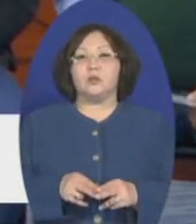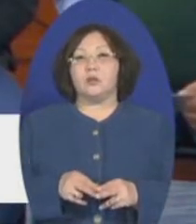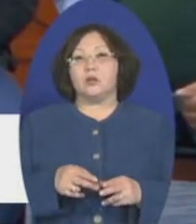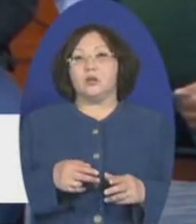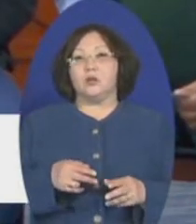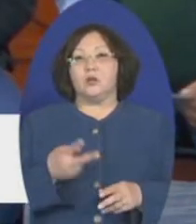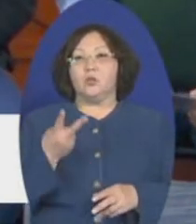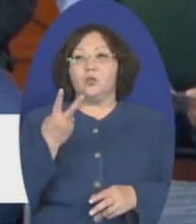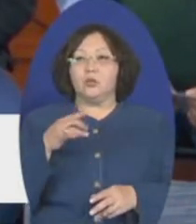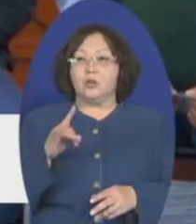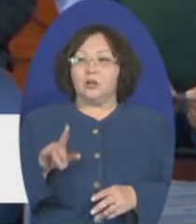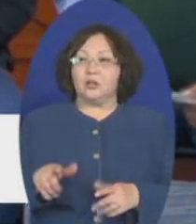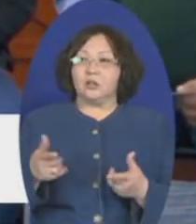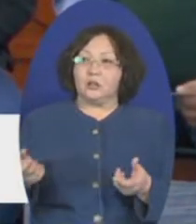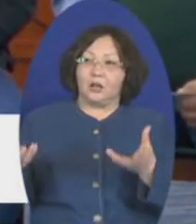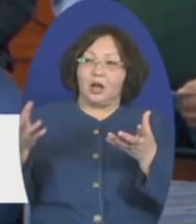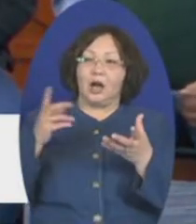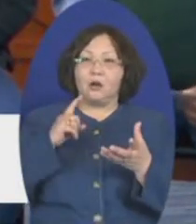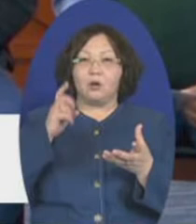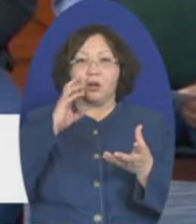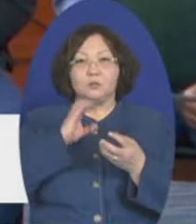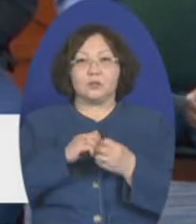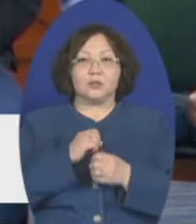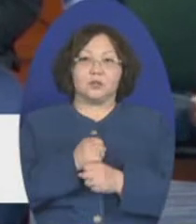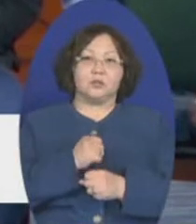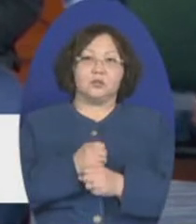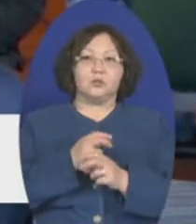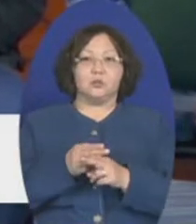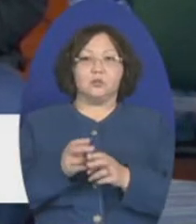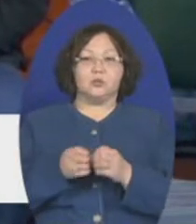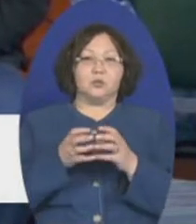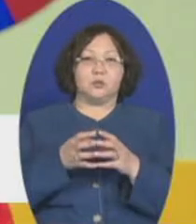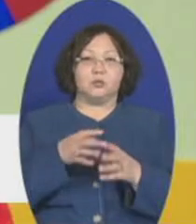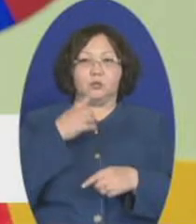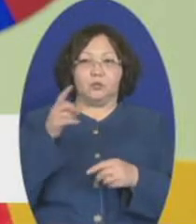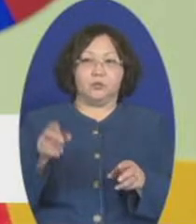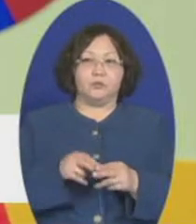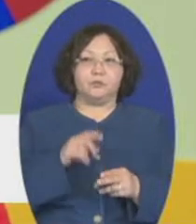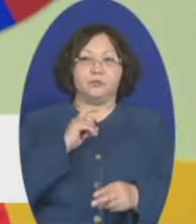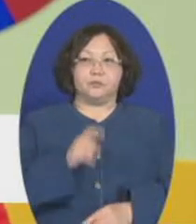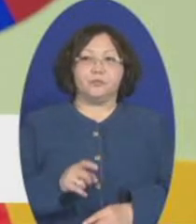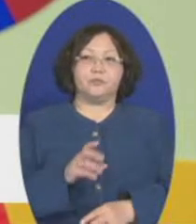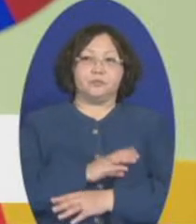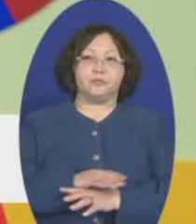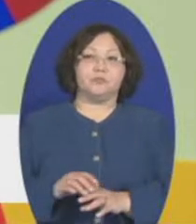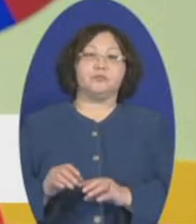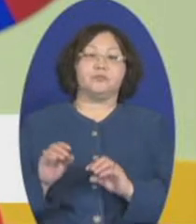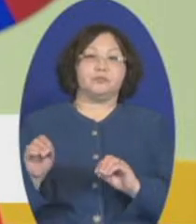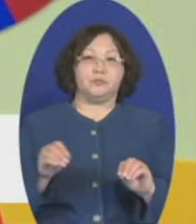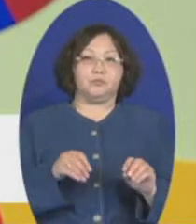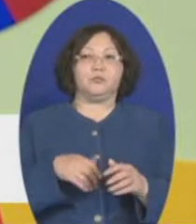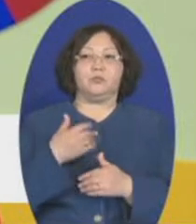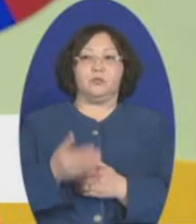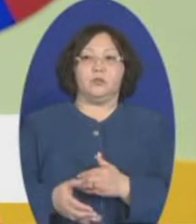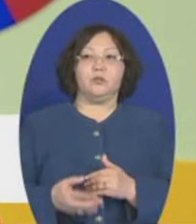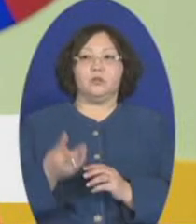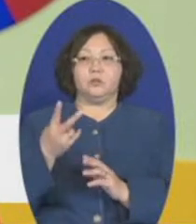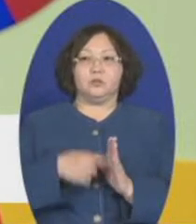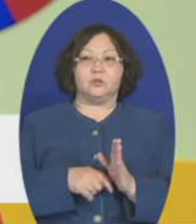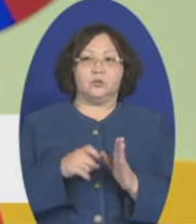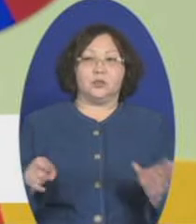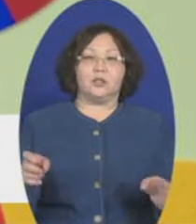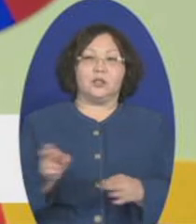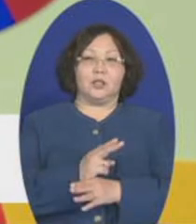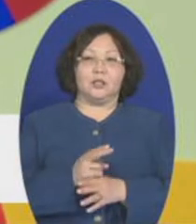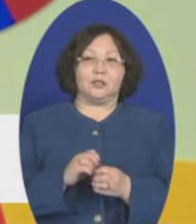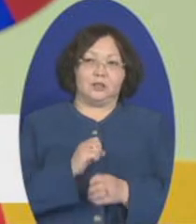сургалтаар үерийн хариу арга хэмжээ хүмүүнлэгийн тусламж үзүүлсэн ажлаа дүгнсэн байна. Одоо энэ сургалтын дараа 2 цагийн хугацаанд бас дадлагыг хийж